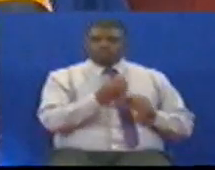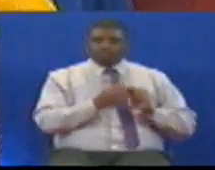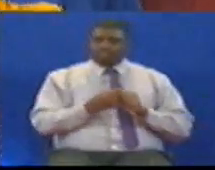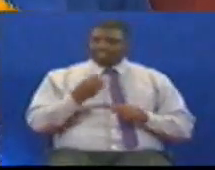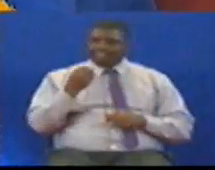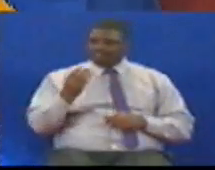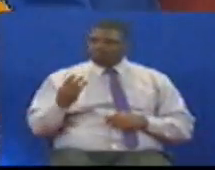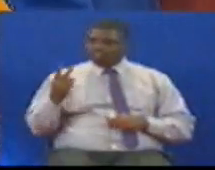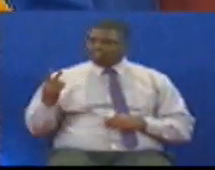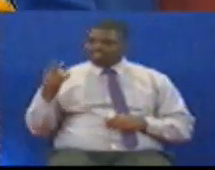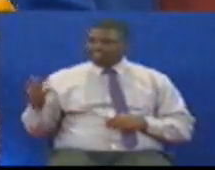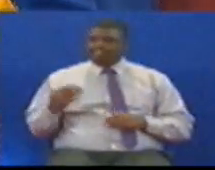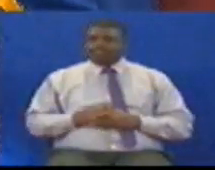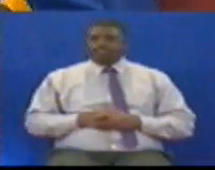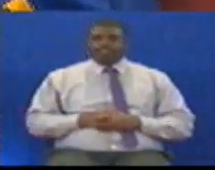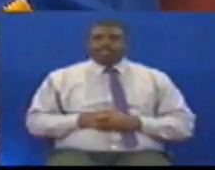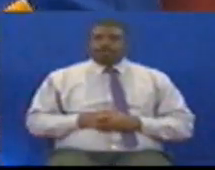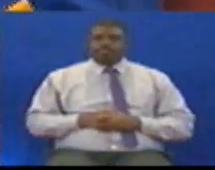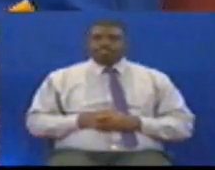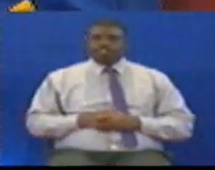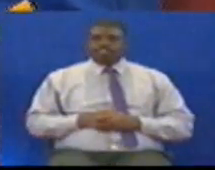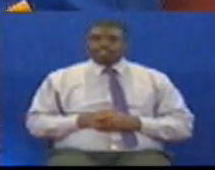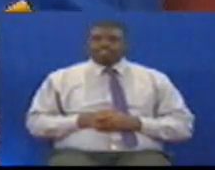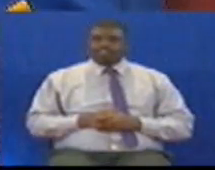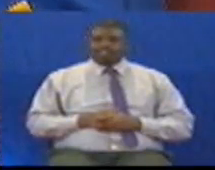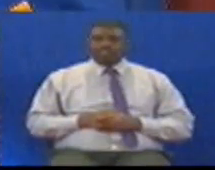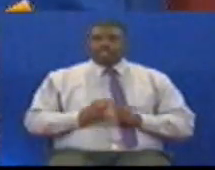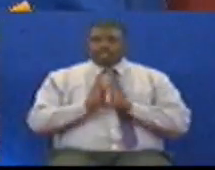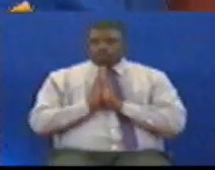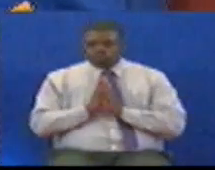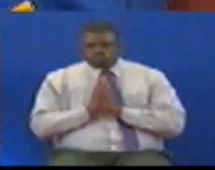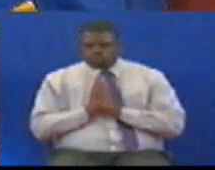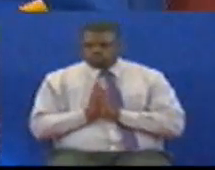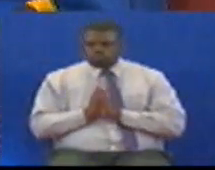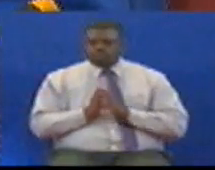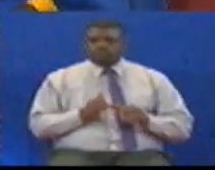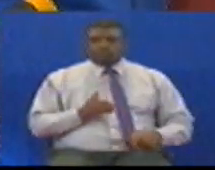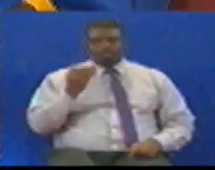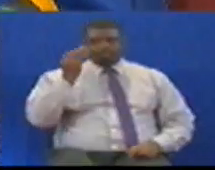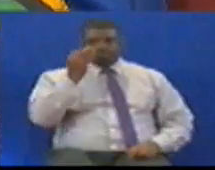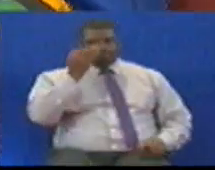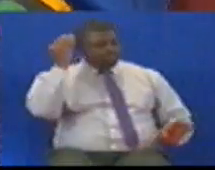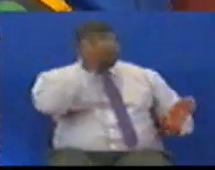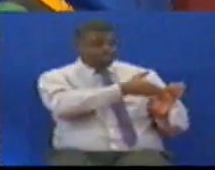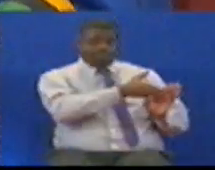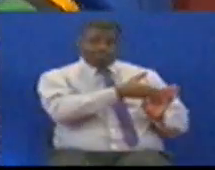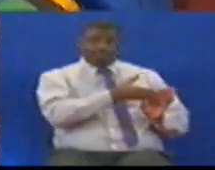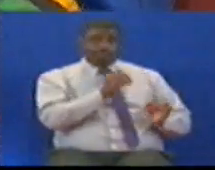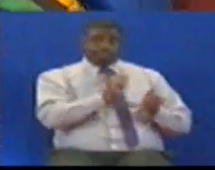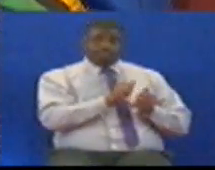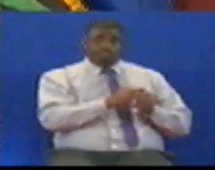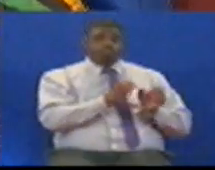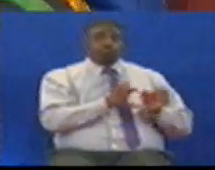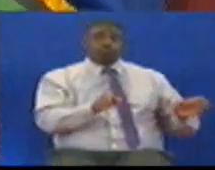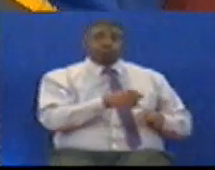wewe kupoteza muda kuyapitia. Nakushukuru sana, hotuba yako imekuwa focused, imeelezwa, imejielekeza kwenye mambo